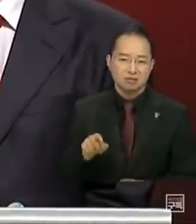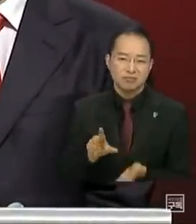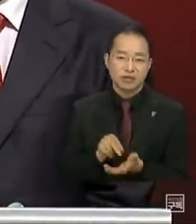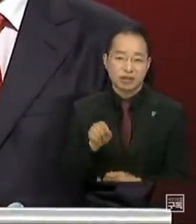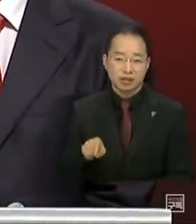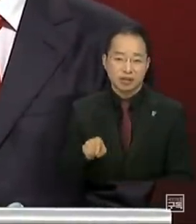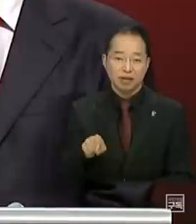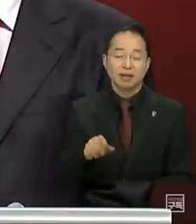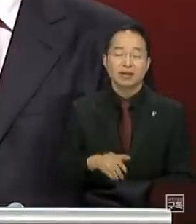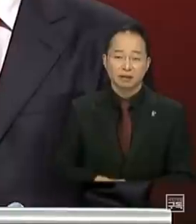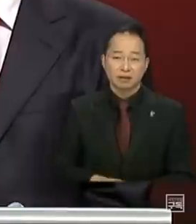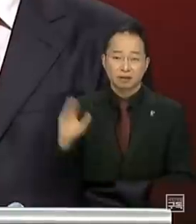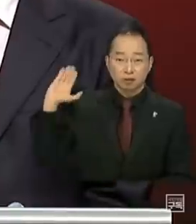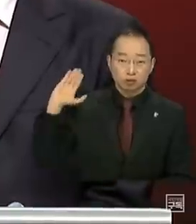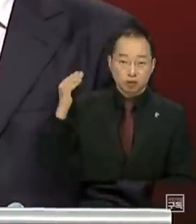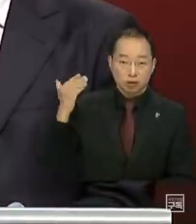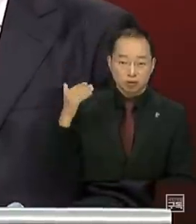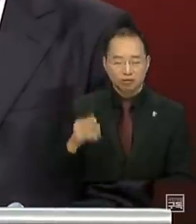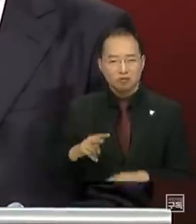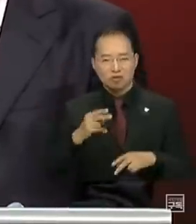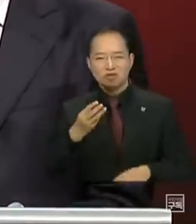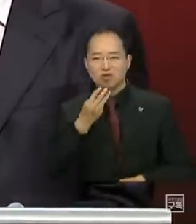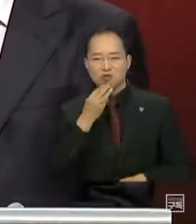뭐 최근에도 지금 광화문에서